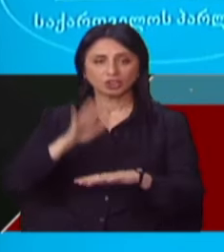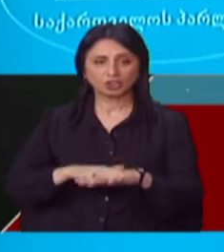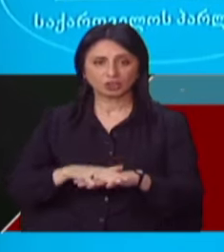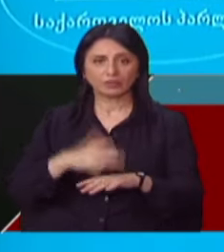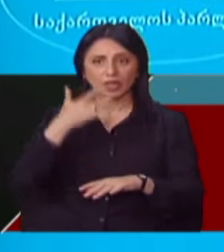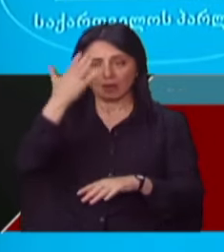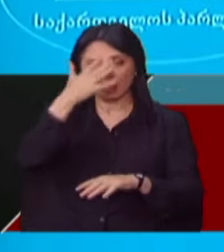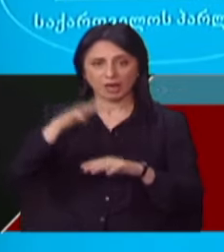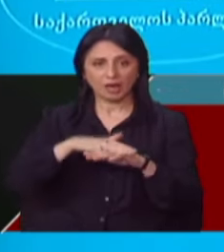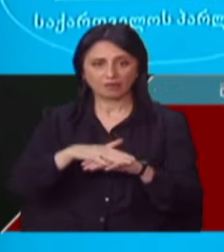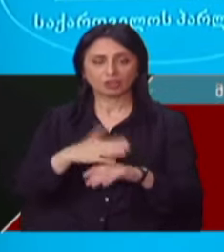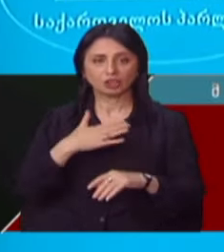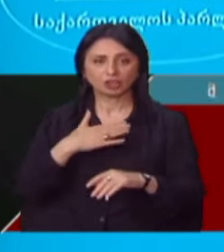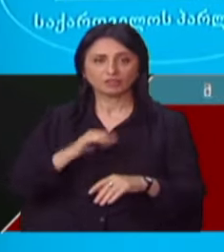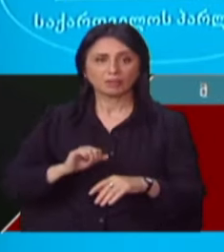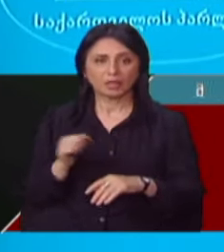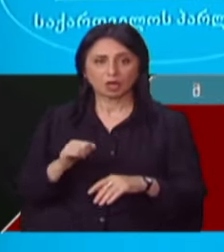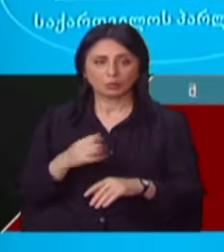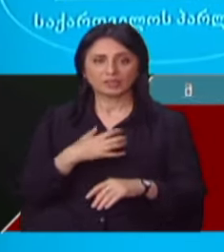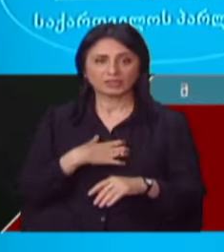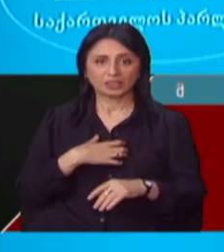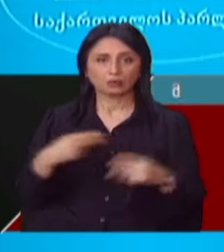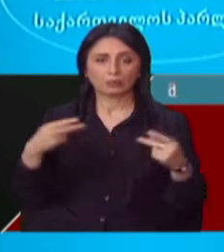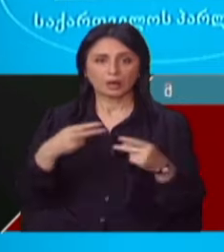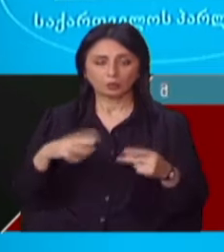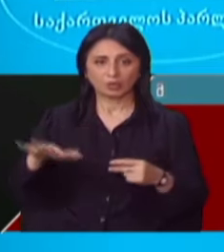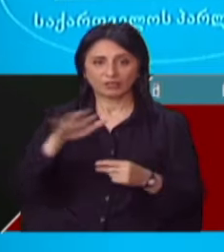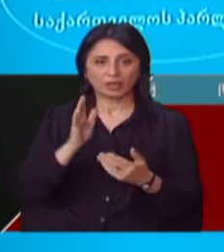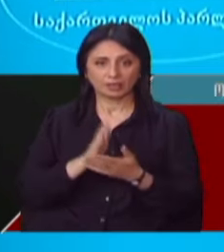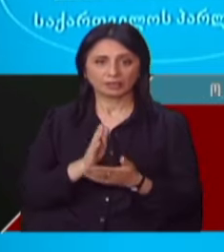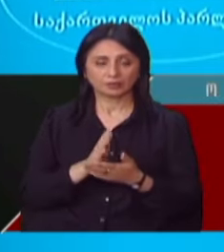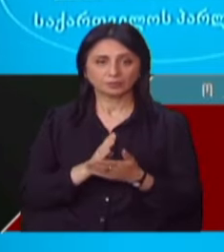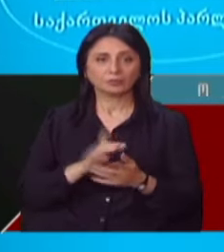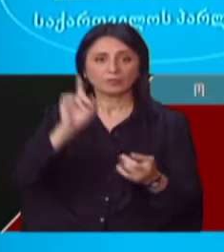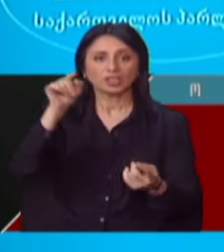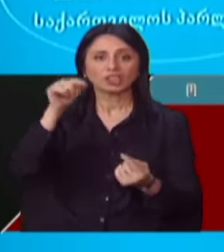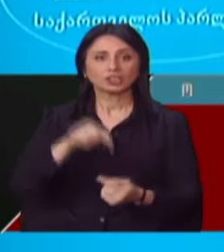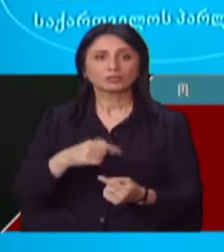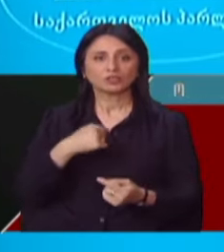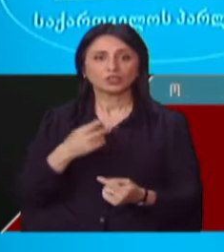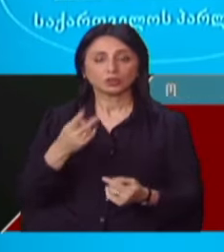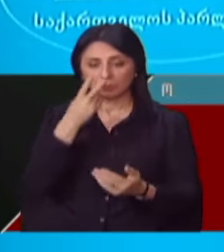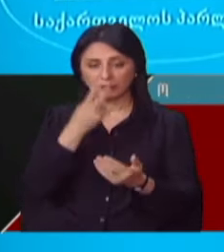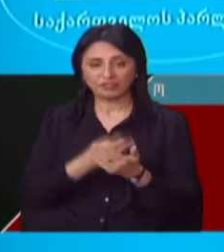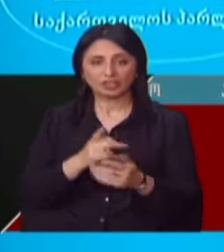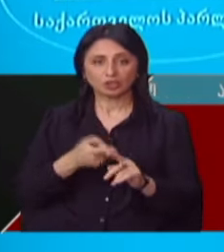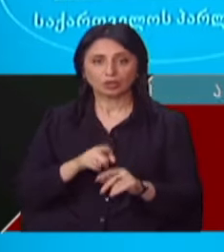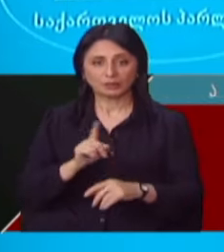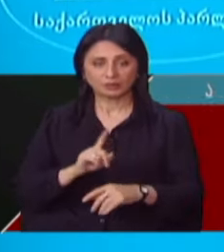შტატები, ამერიკელი ხალხი ჩვენი მეგობარი, სტრატეგიული პარტნიორი ქვეყანა არის. შესაბამისად, ჩვენ მიგვაჩნია, რომ